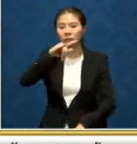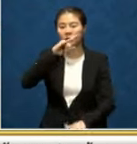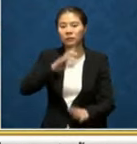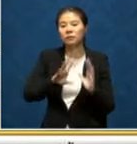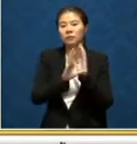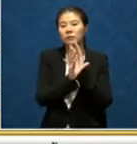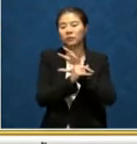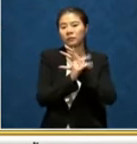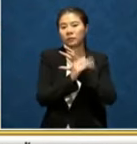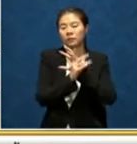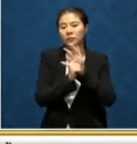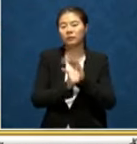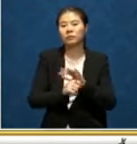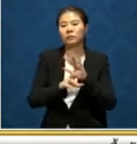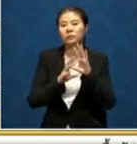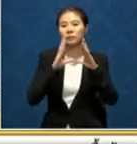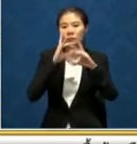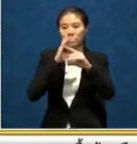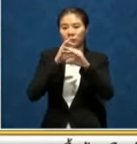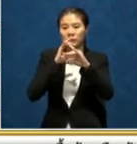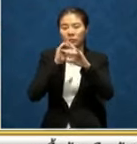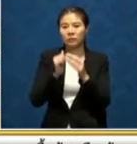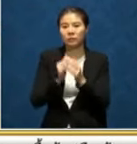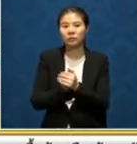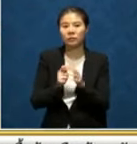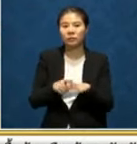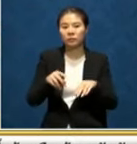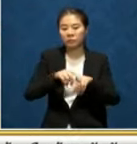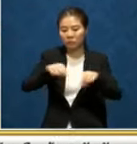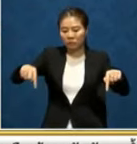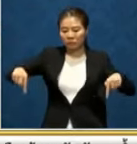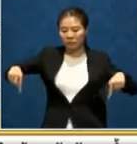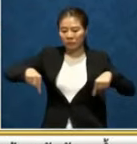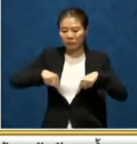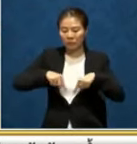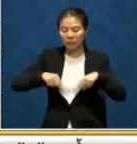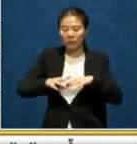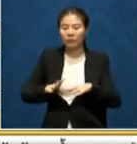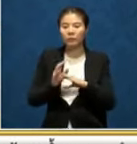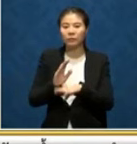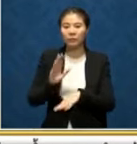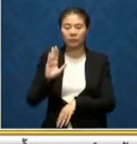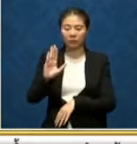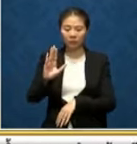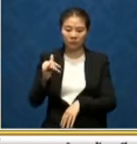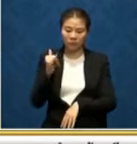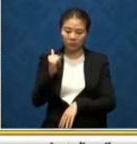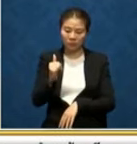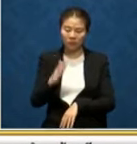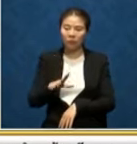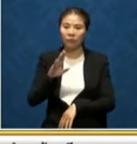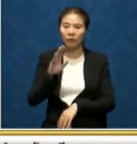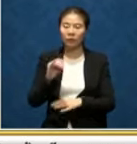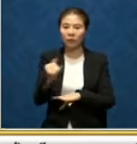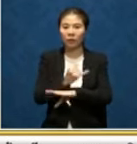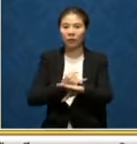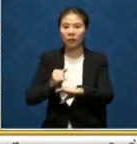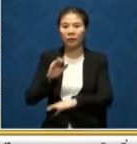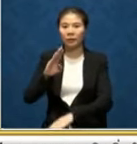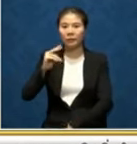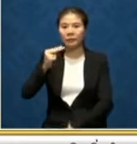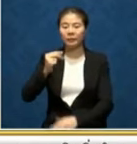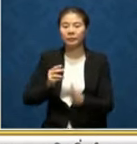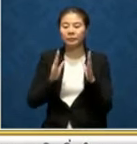พวกเขาถูกประกาศเป็นเขตหวงห้ามค่ะ 40,000กว่าไร่ประชาชนในพื้นที่ได้รับความเดือดร้อนมากกว่า